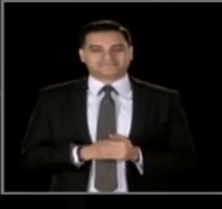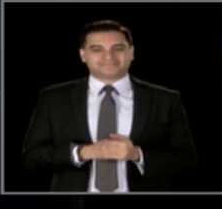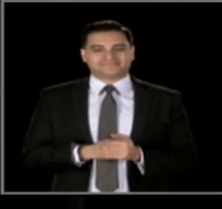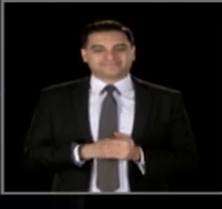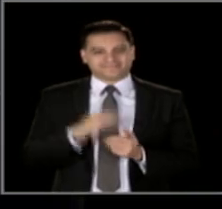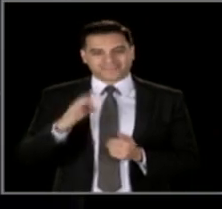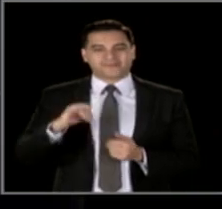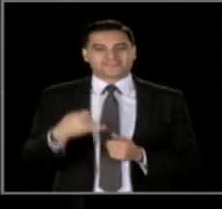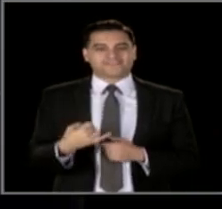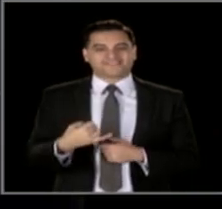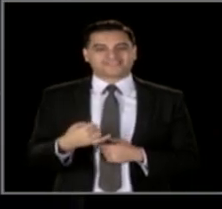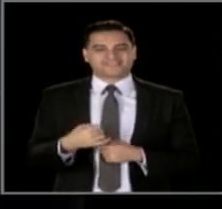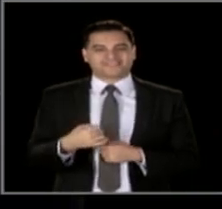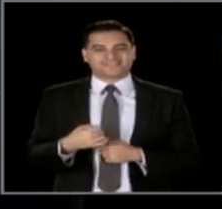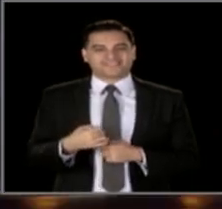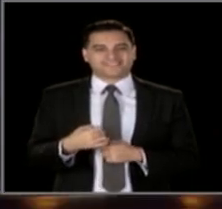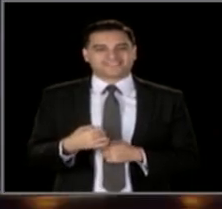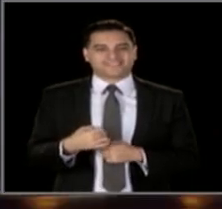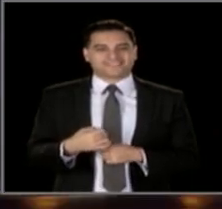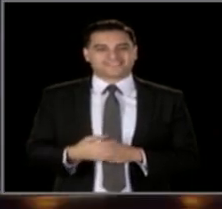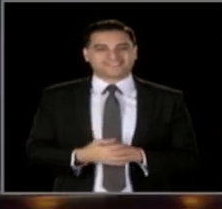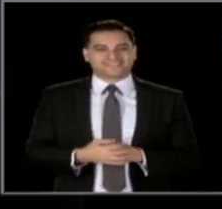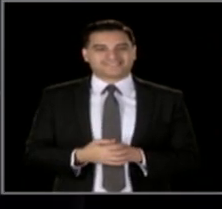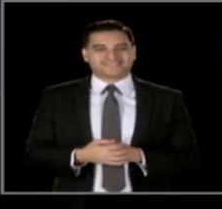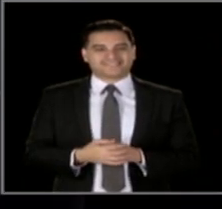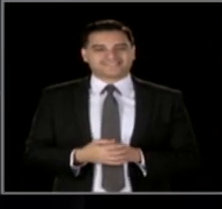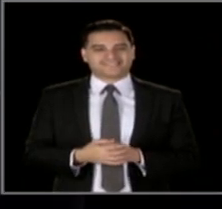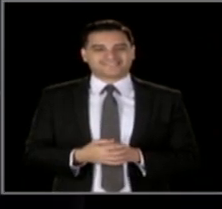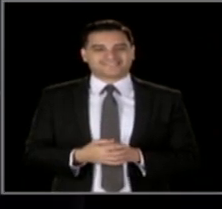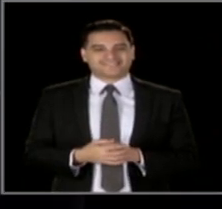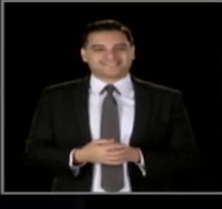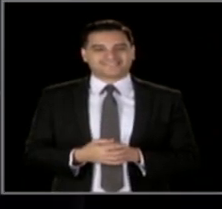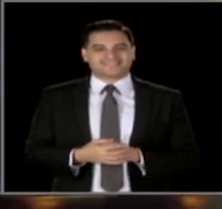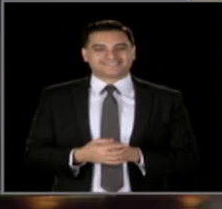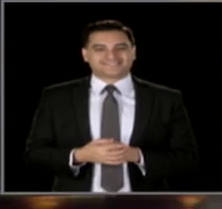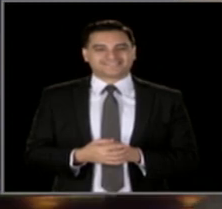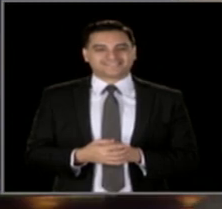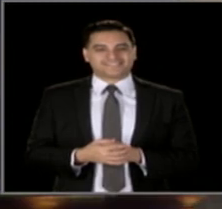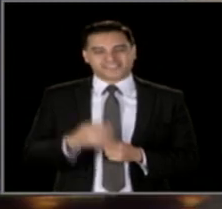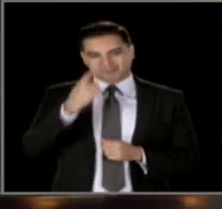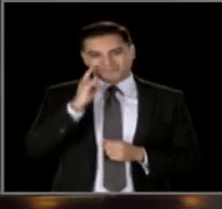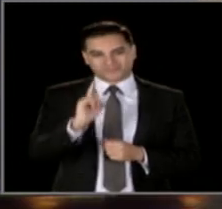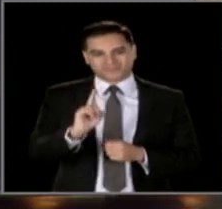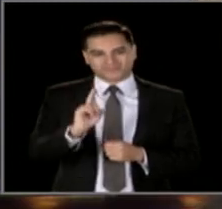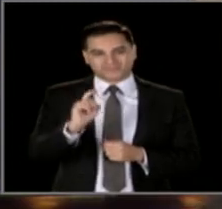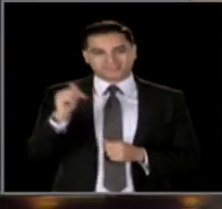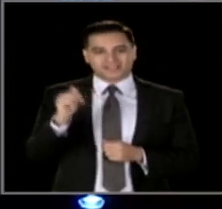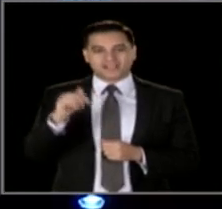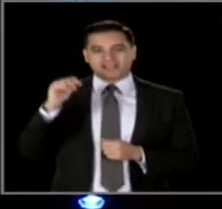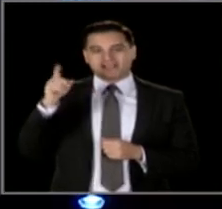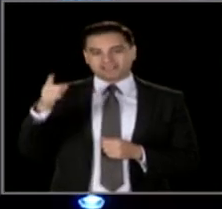جوكر. لا لا لا، خلي في منافسة. لا افسد البازر. بصوا بقى، بصوا بقى، ان اي بي